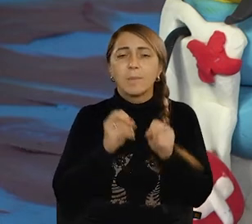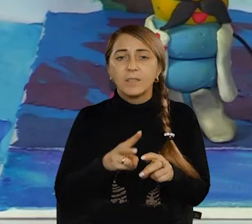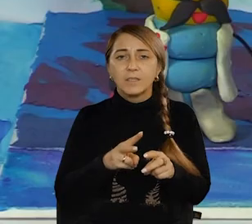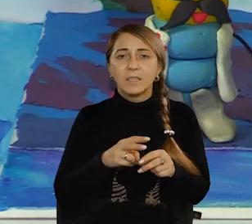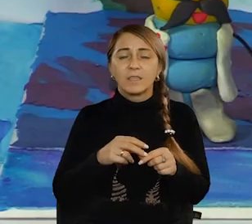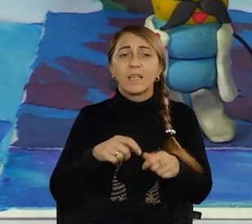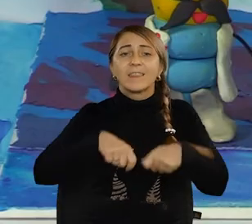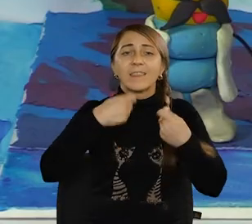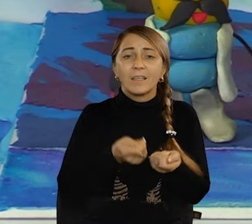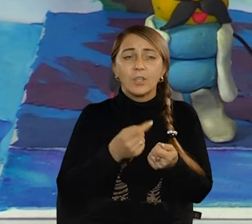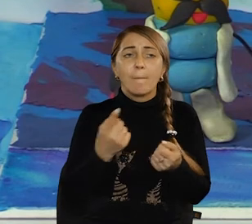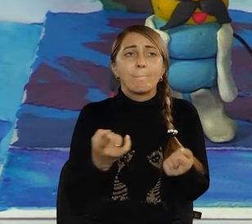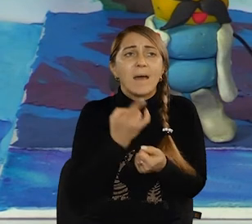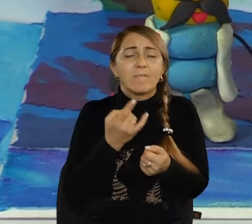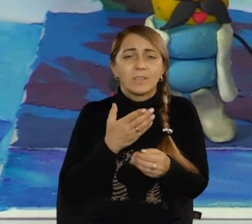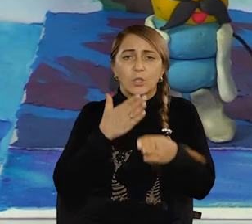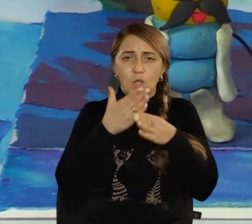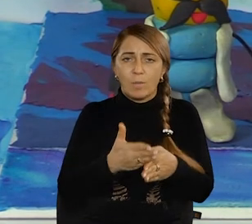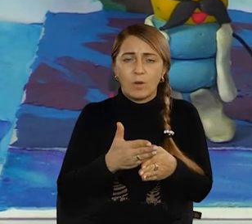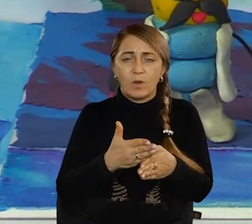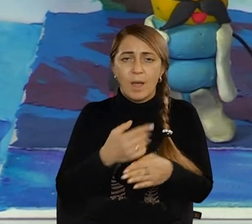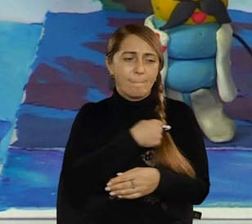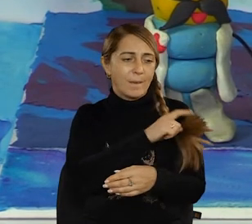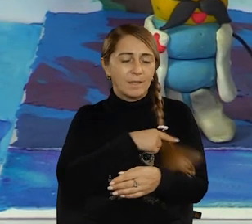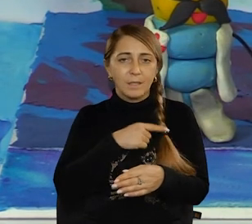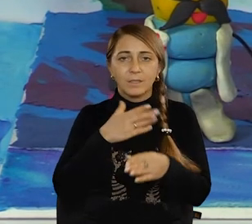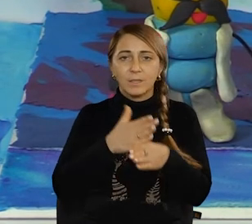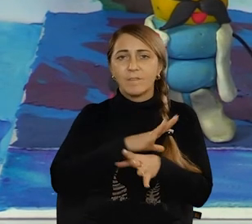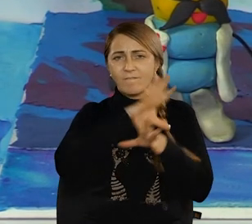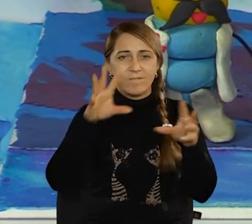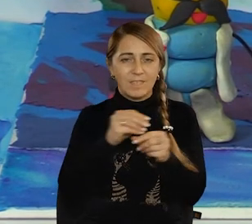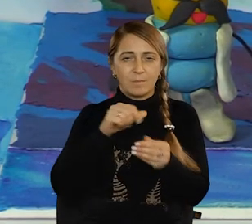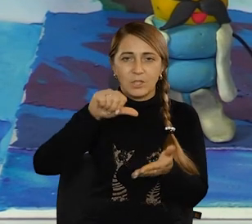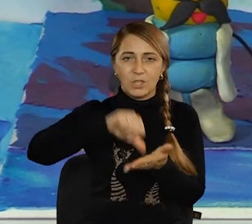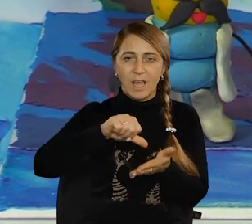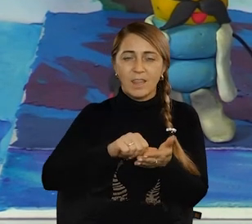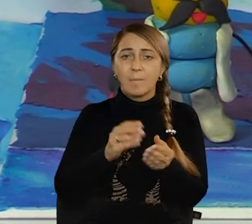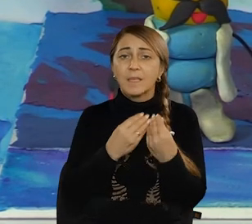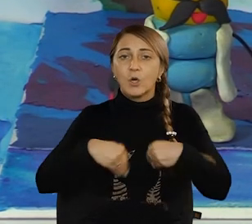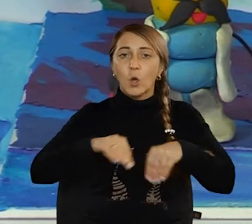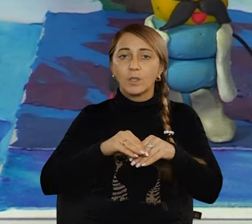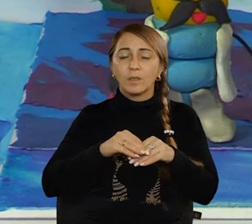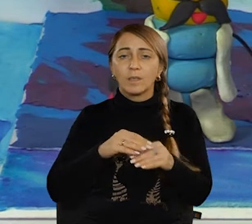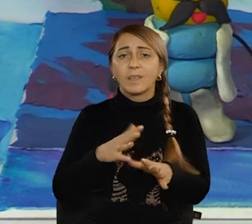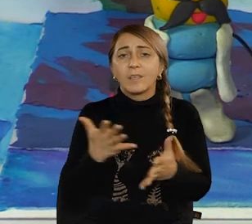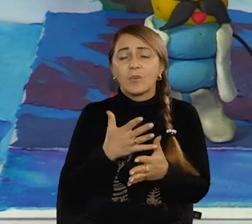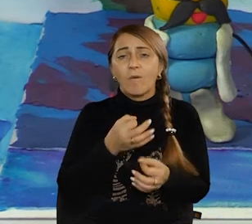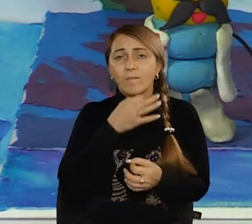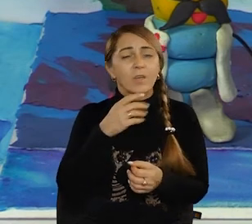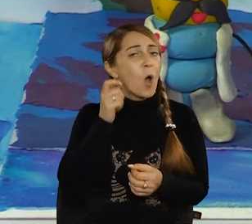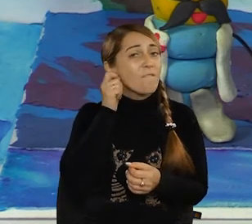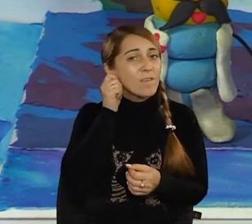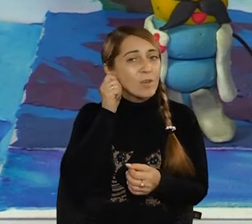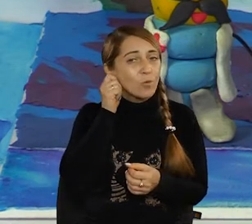спеціалізуються на наданні первинної медико-санітарної допомоги всім членам родини будь-якого віку. Коли